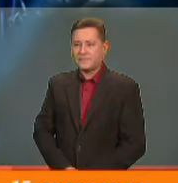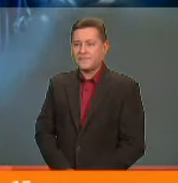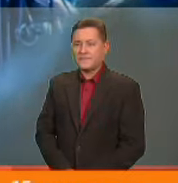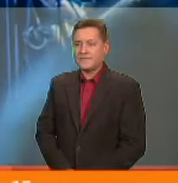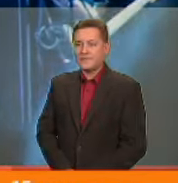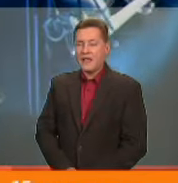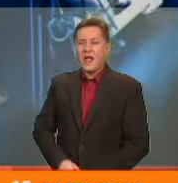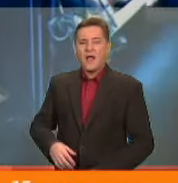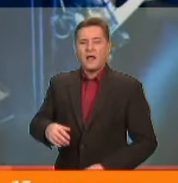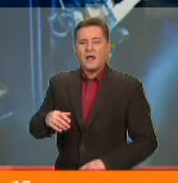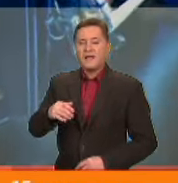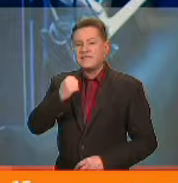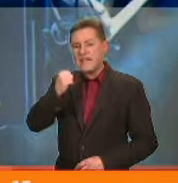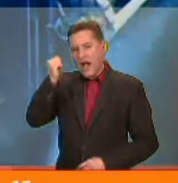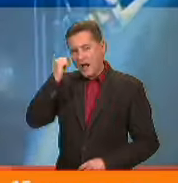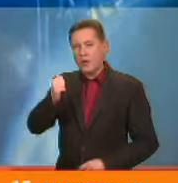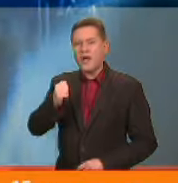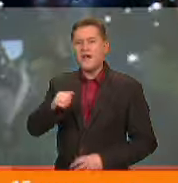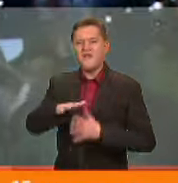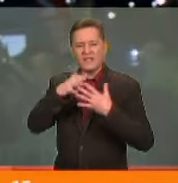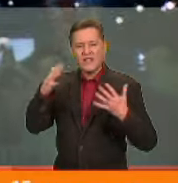свято независимости. Дякуем им великим!